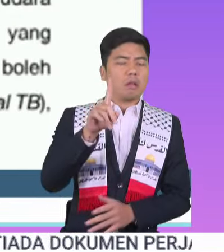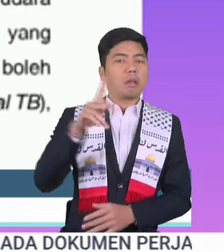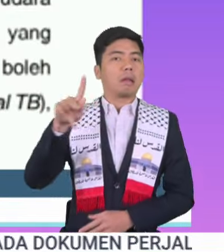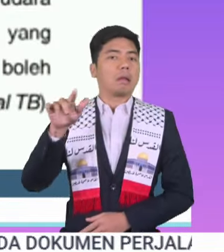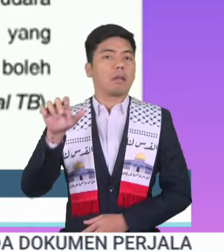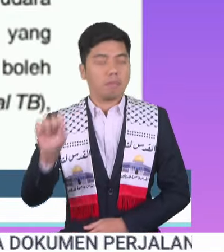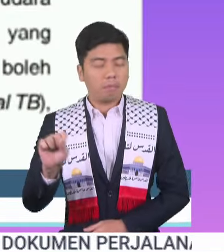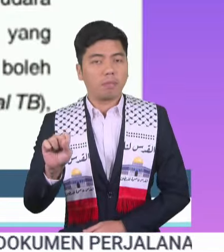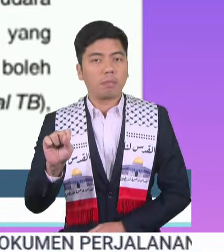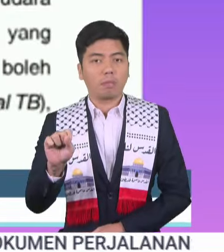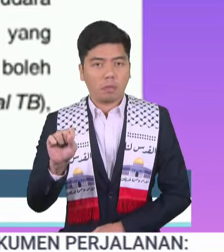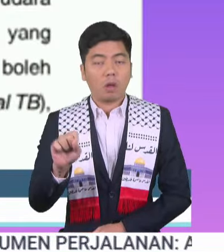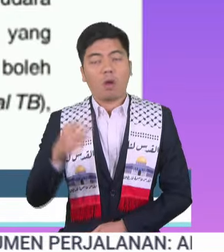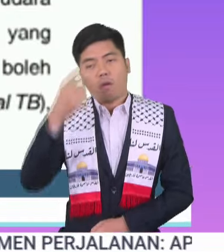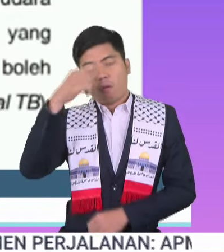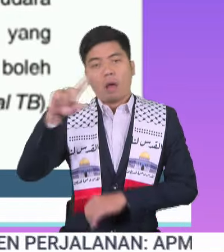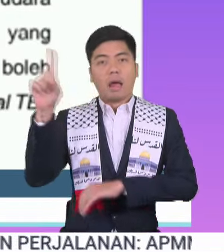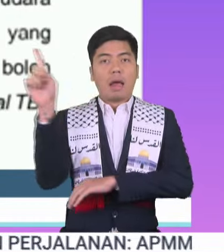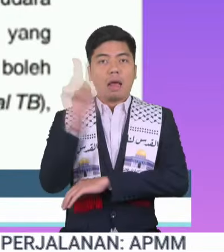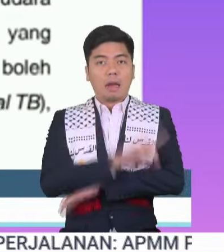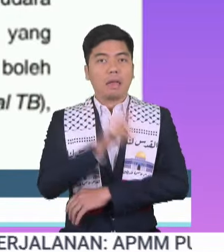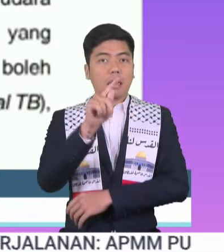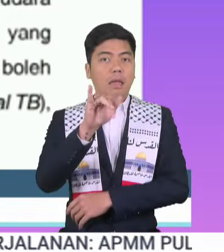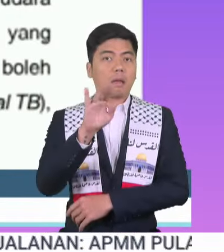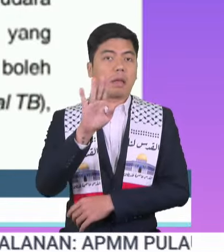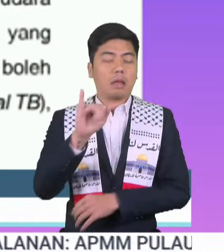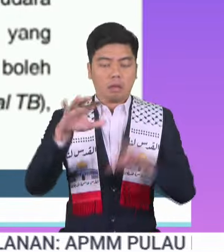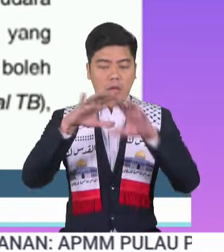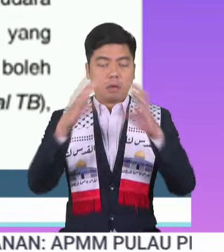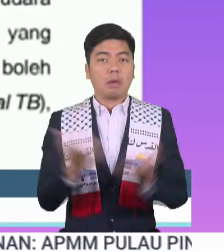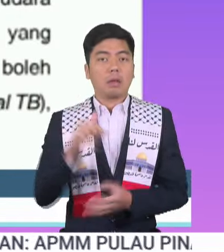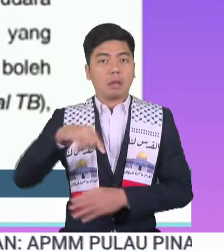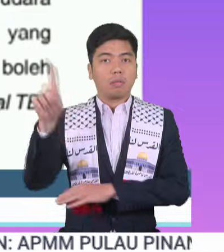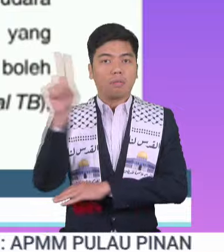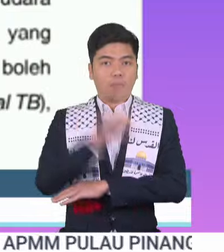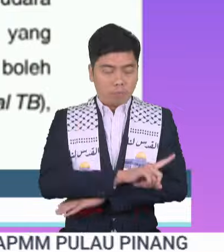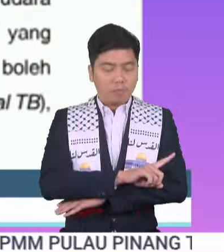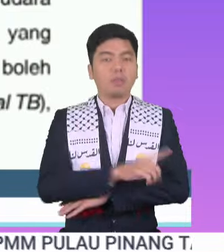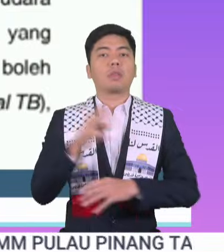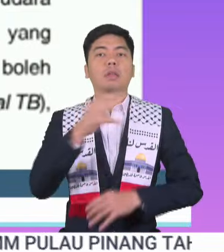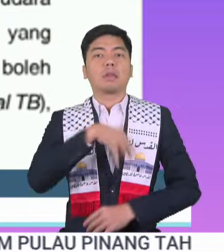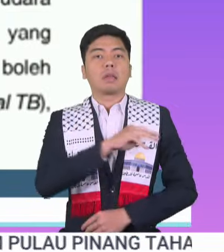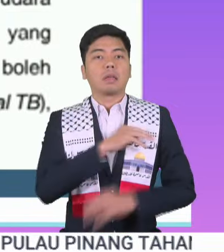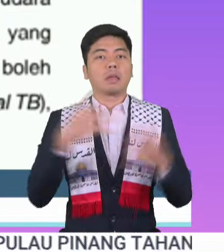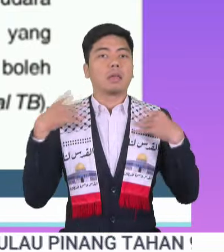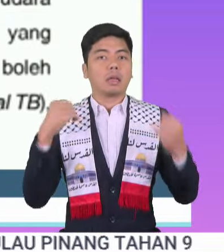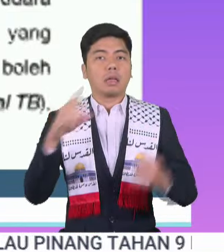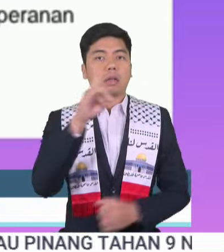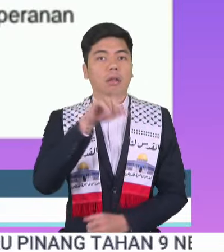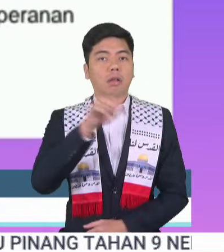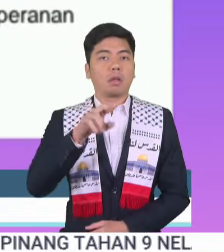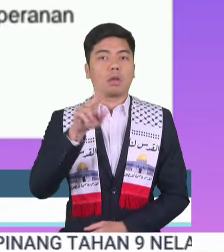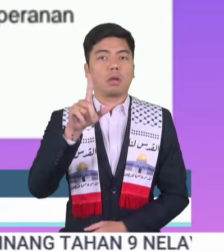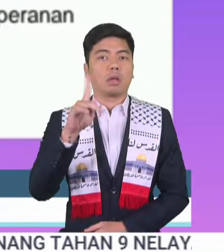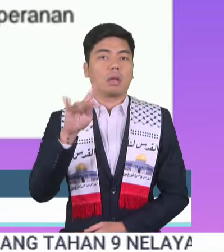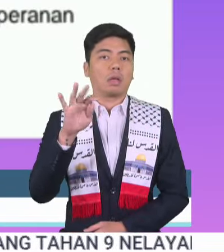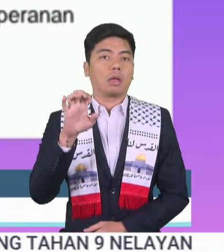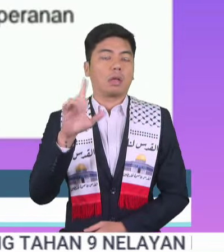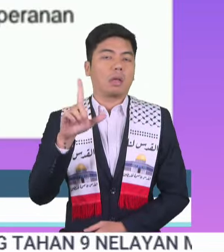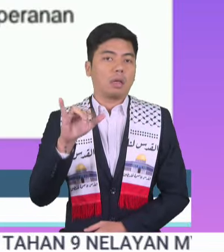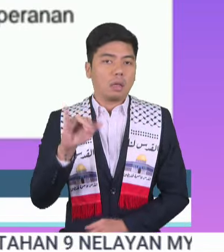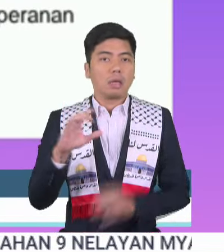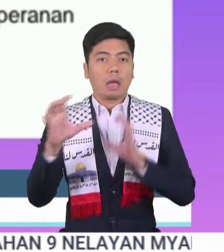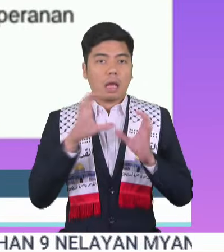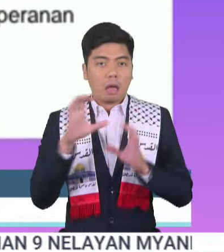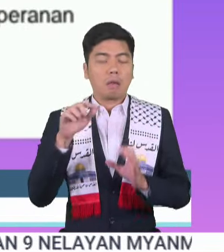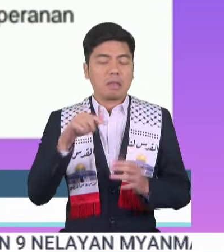tahun 2022. Sempena Hari TB Sedunia hari ini, Menteri Kesihatan Datuk Seri Dr. Zulkifli Ahmad menerusi kenyataan memaklumkan